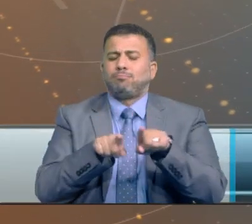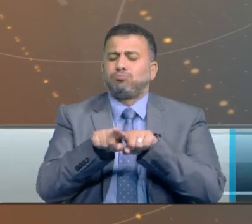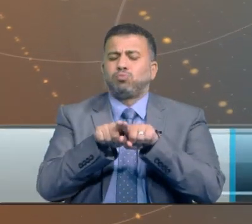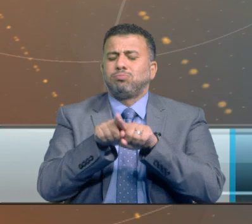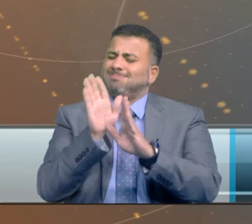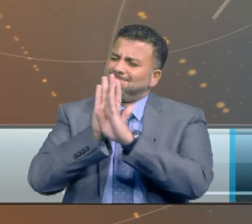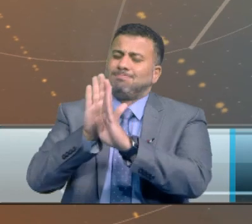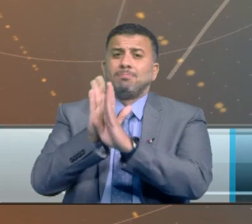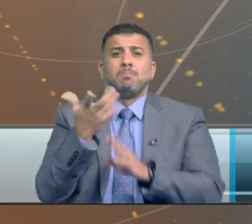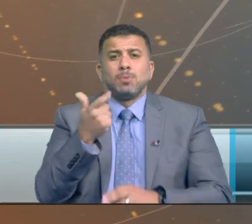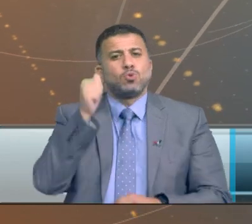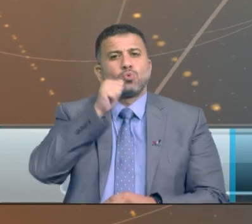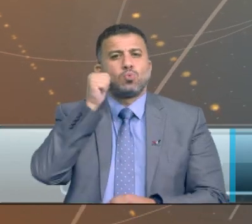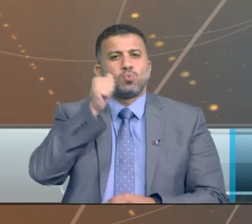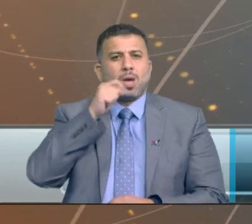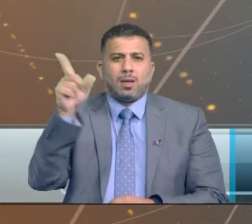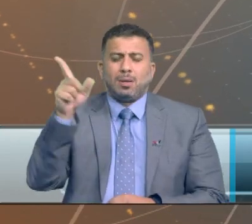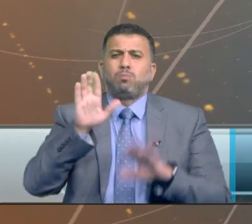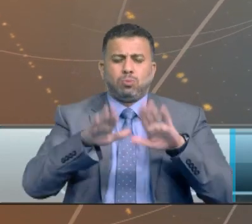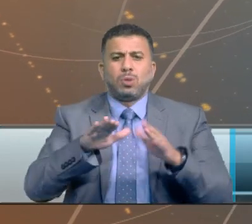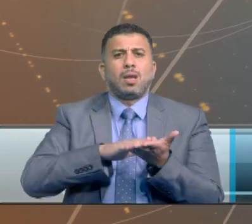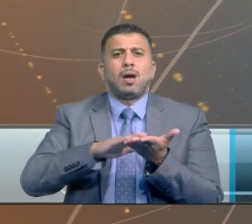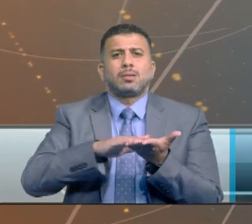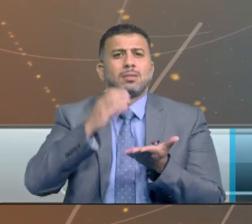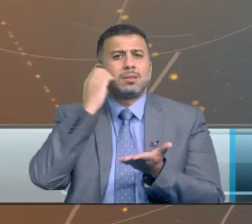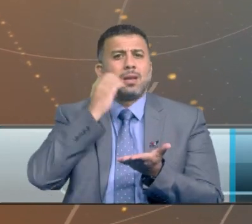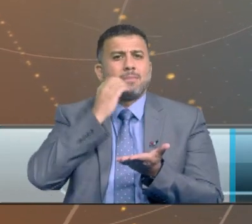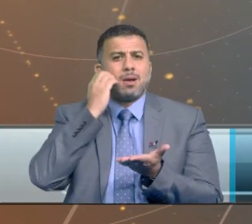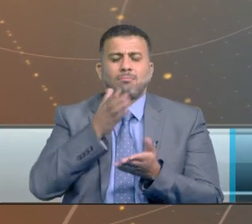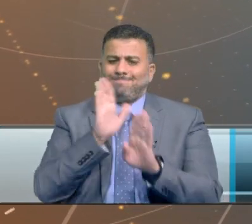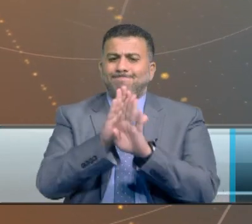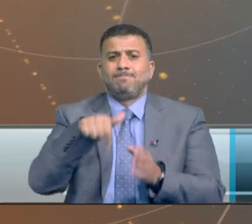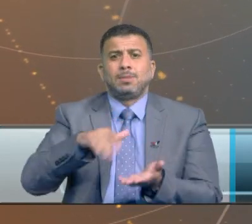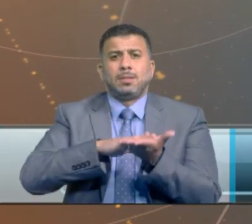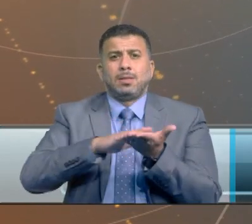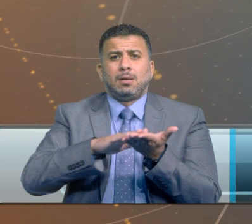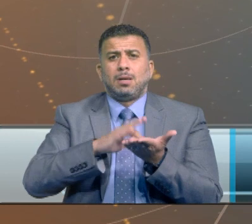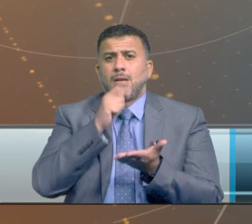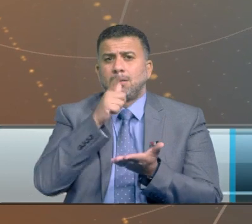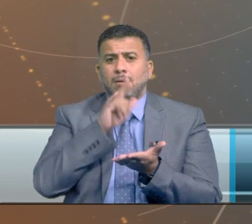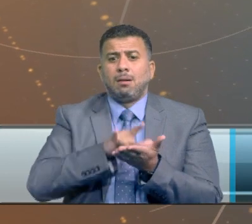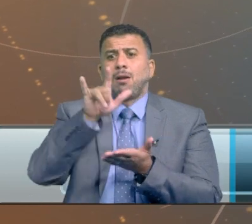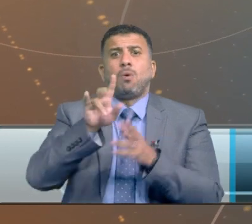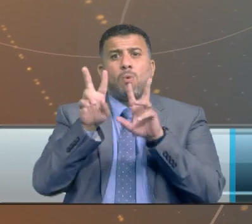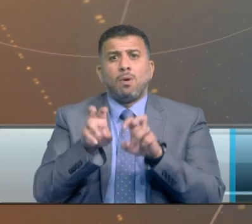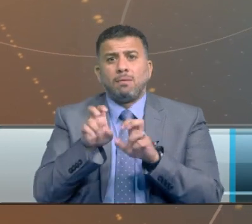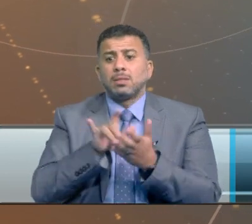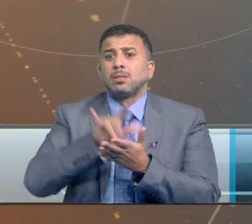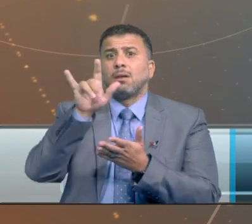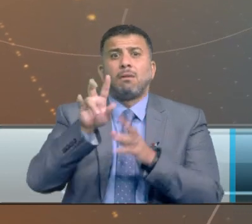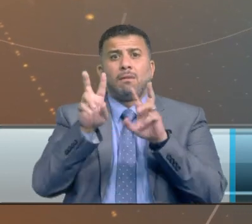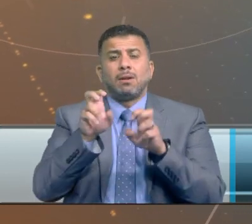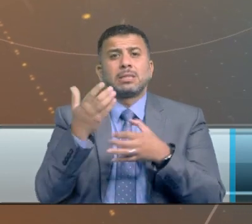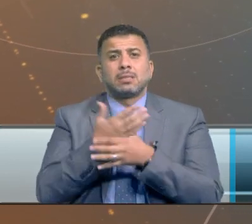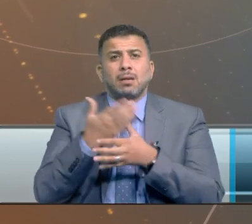كافه اشكال الدعم للاشقاء السودانيين الموجودين على ارض دوله الامارات ممن توقفت رحلاتهم وسفرهم